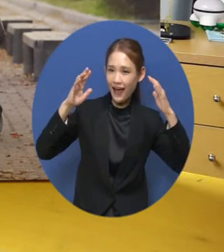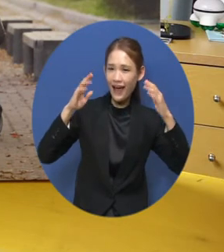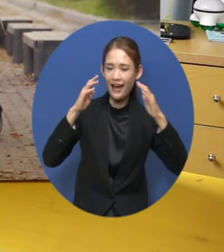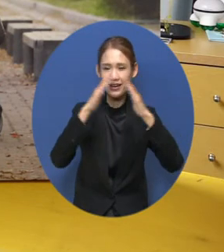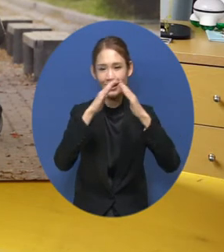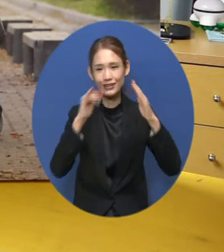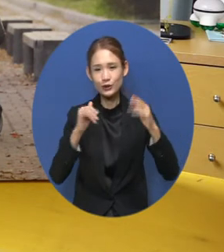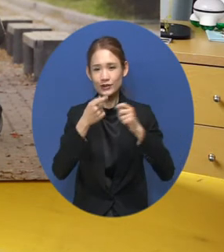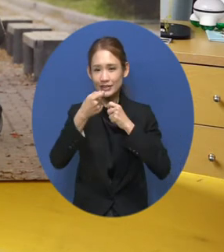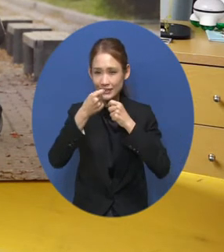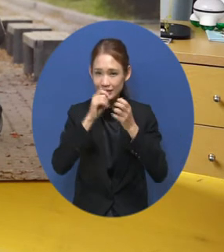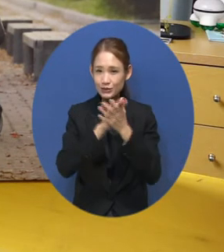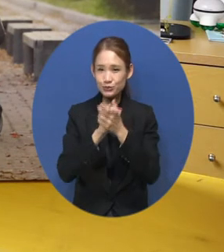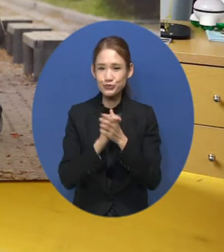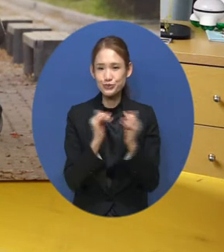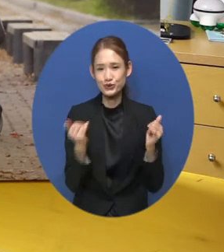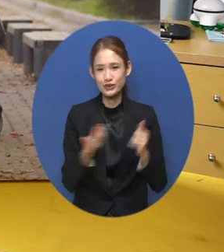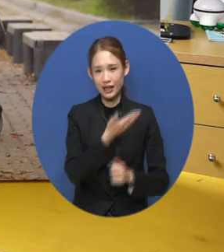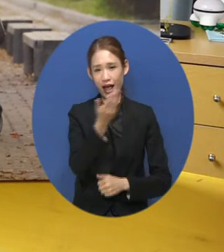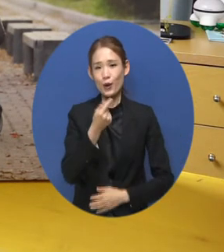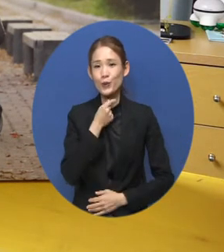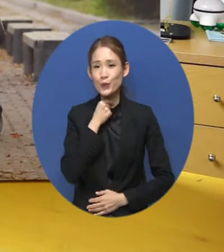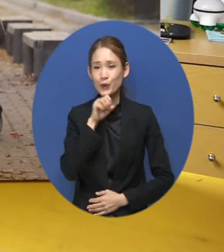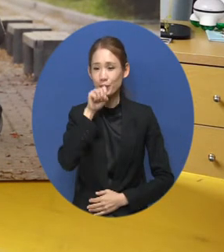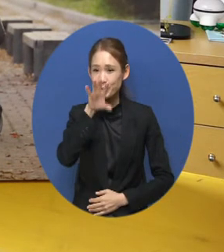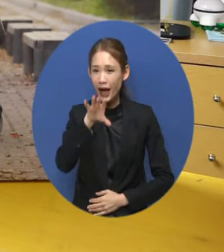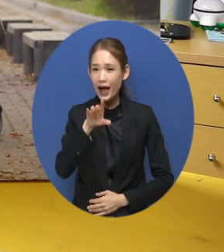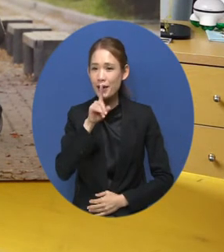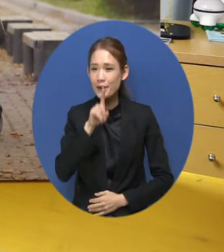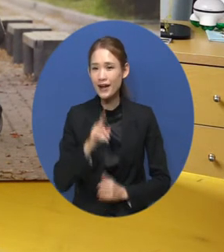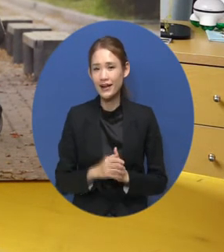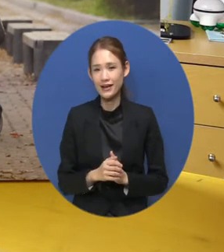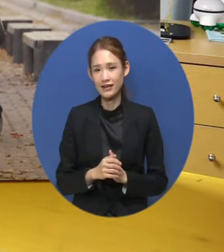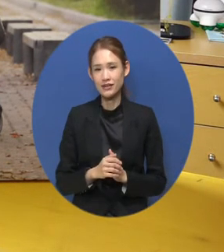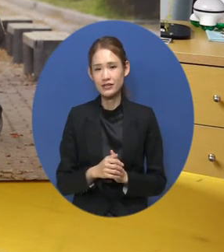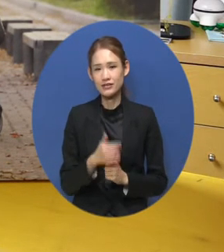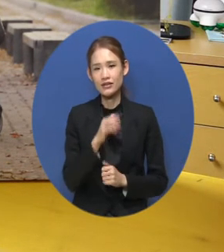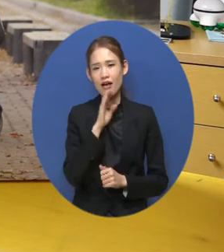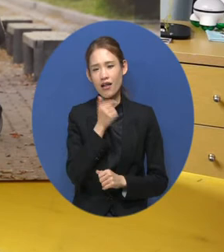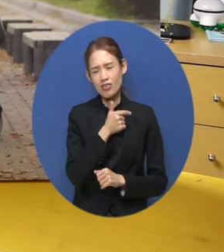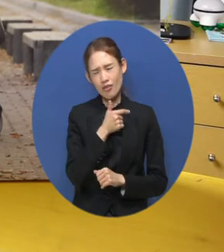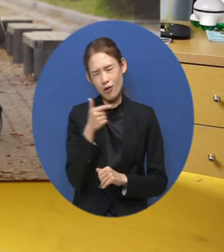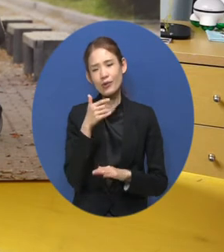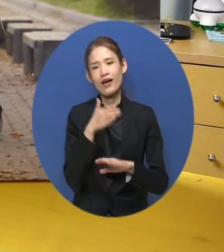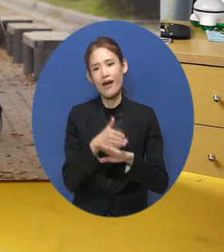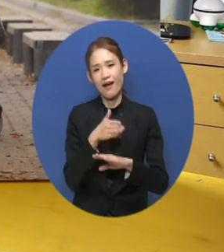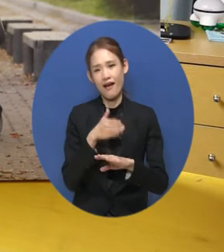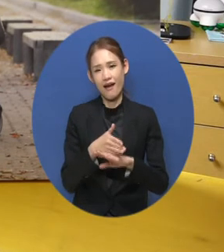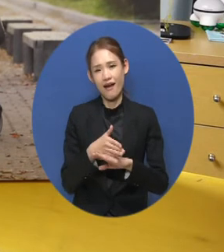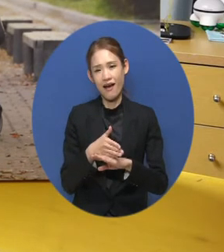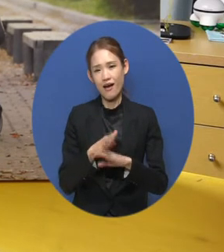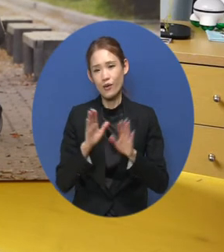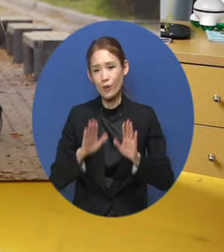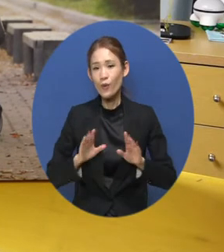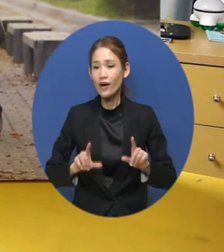주변 지인들한테 혹시 하고 싶은 말 있다면 어떤 게 있을까요? 예, 네. 진짜 너무나도 감사하게도